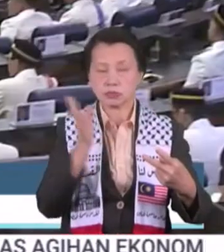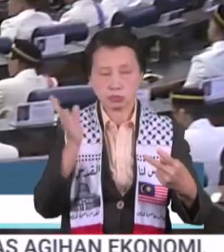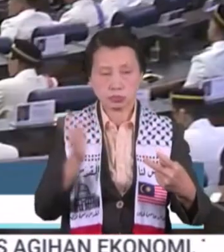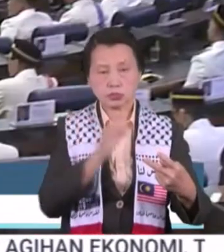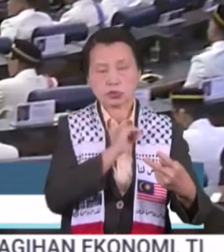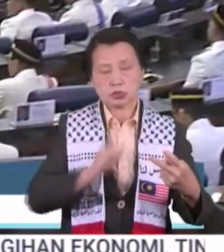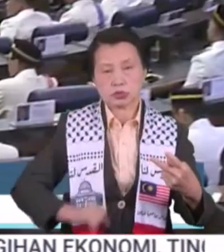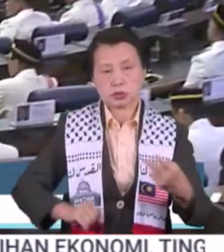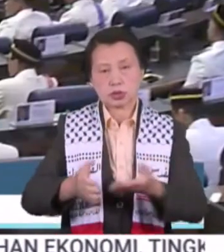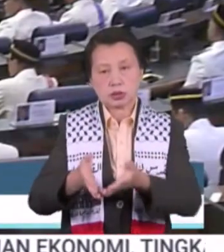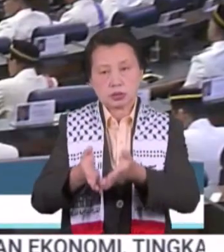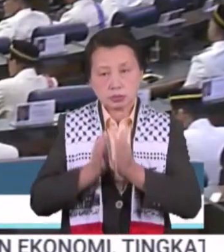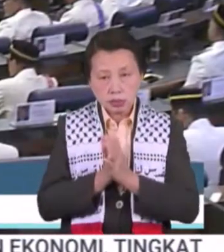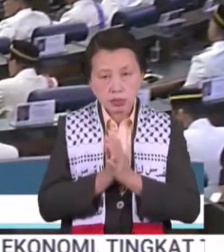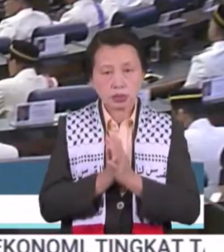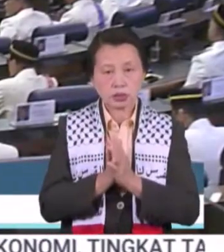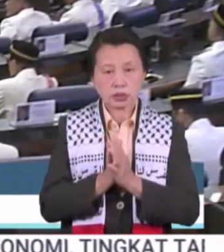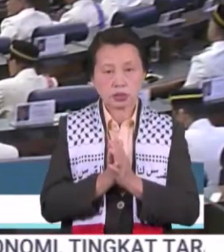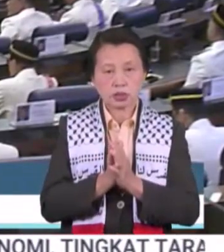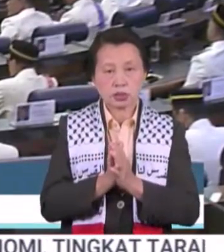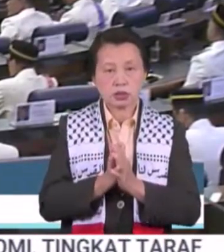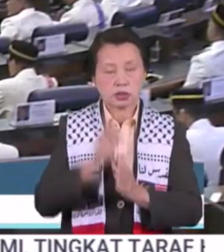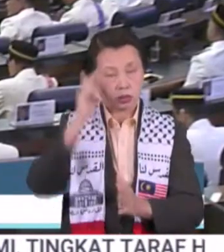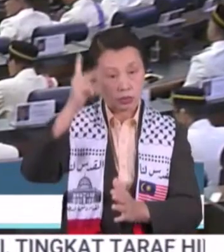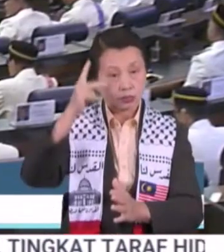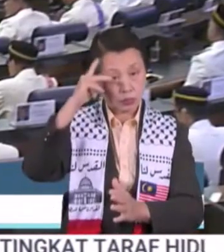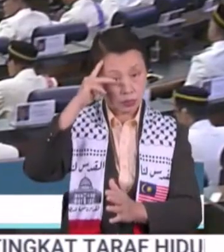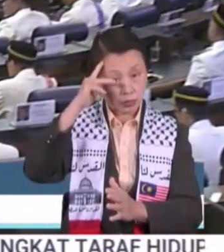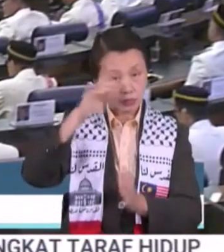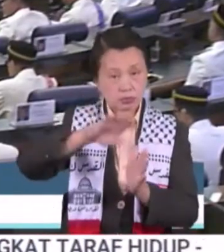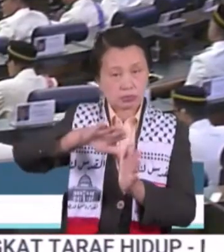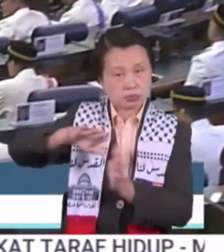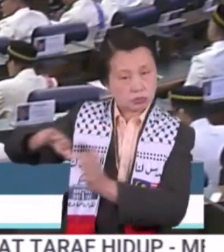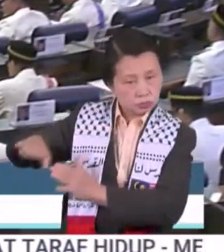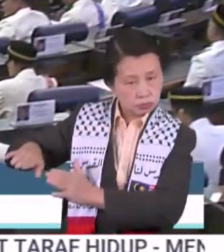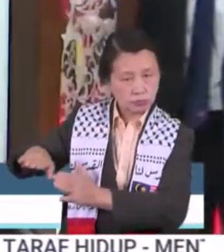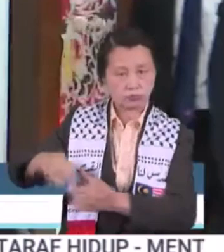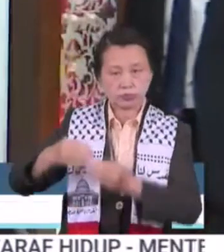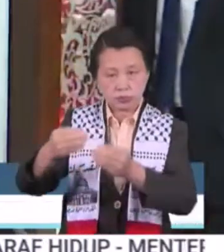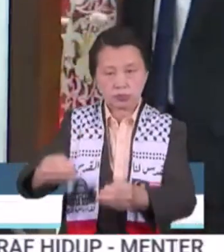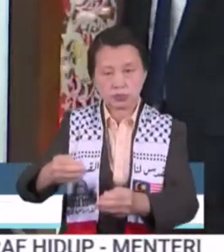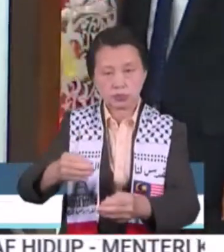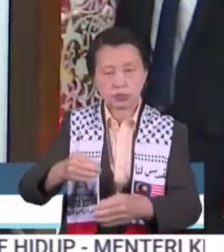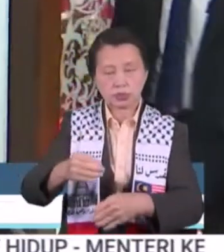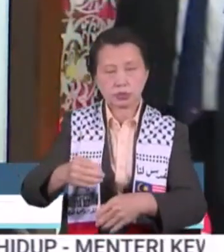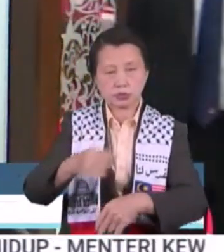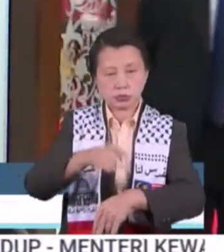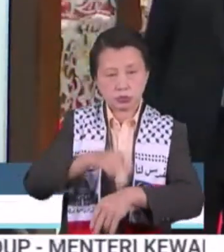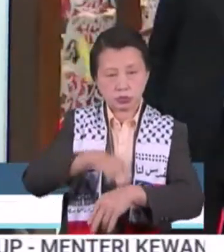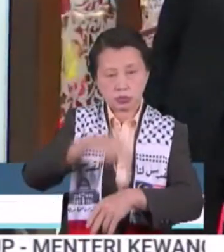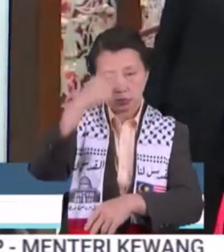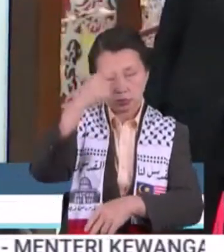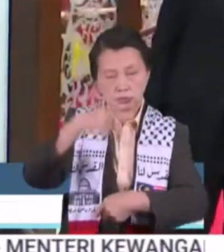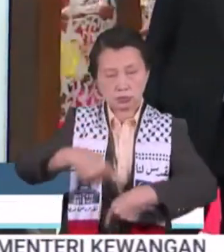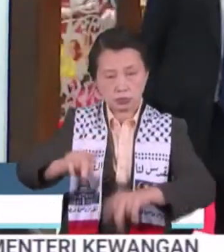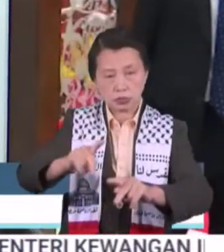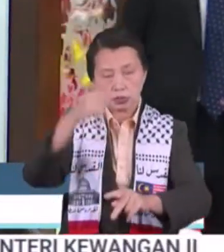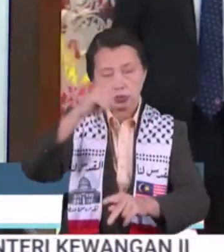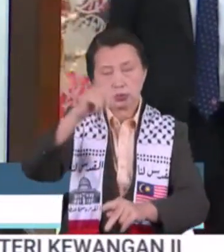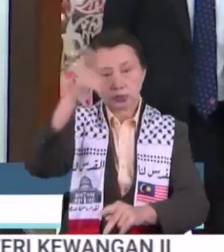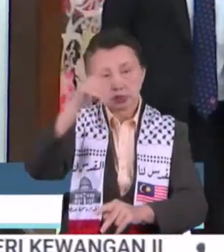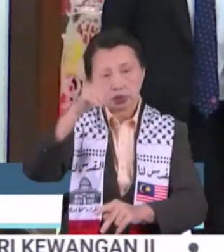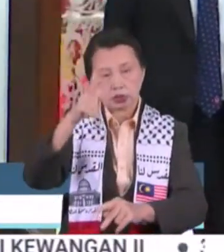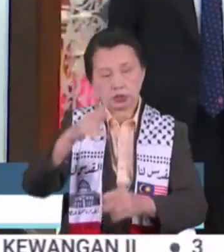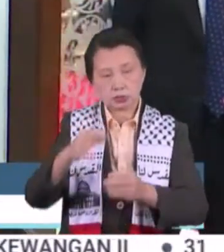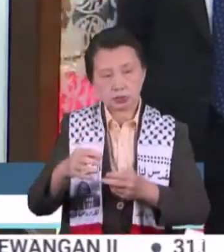supaya diketepikan sentimen politik, beri ruang kepada kerajaan perpaduan untuk